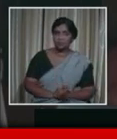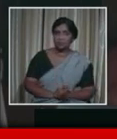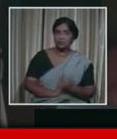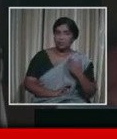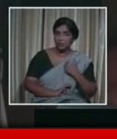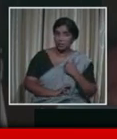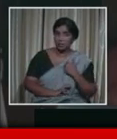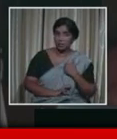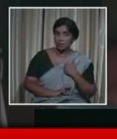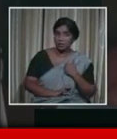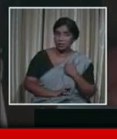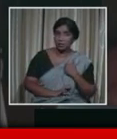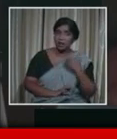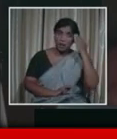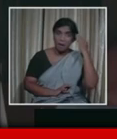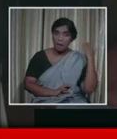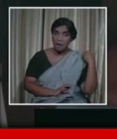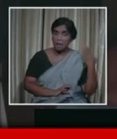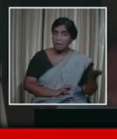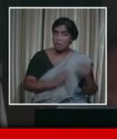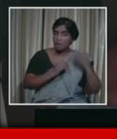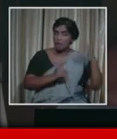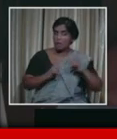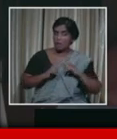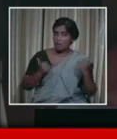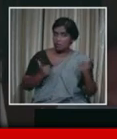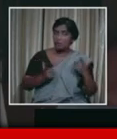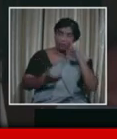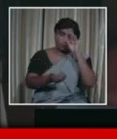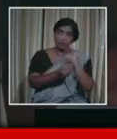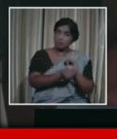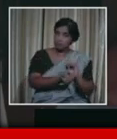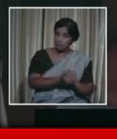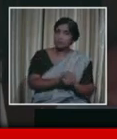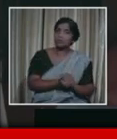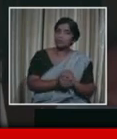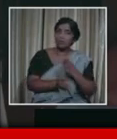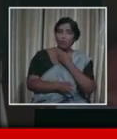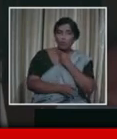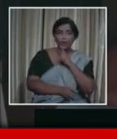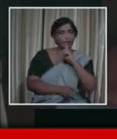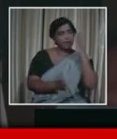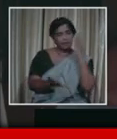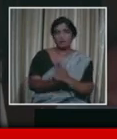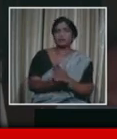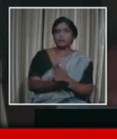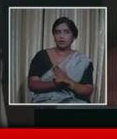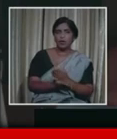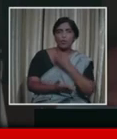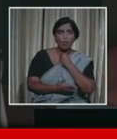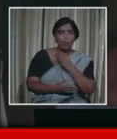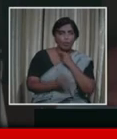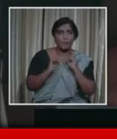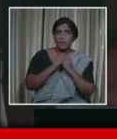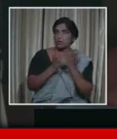මගේ මවගේ අනාගතය ආරක්ෂාව එයින්ද මේ බොරු කියන එක නවත්තන්න ඕන මේ බොරු වලින් විසඳන්න